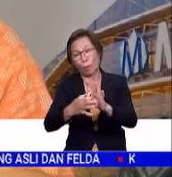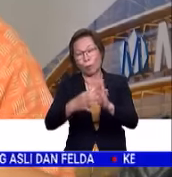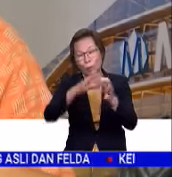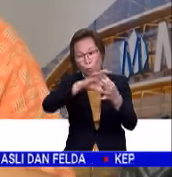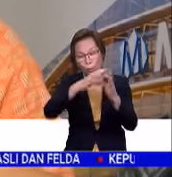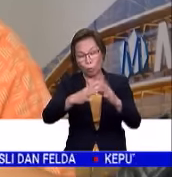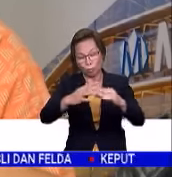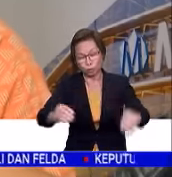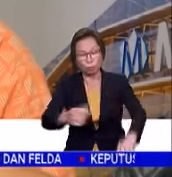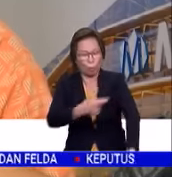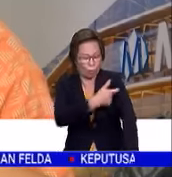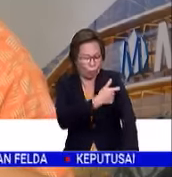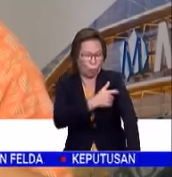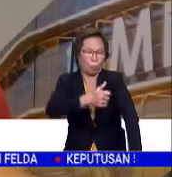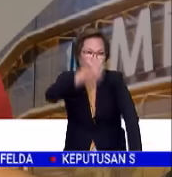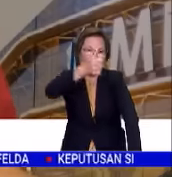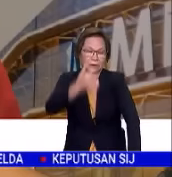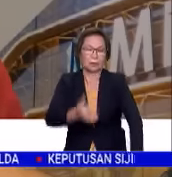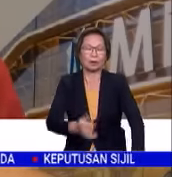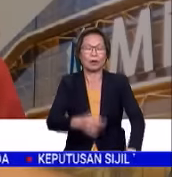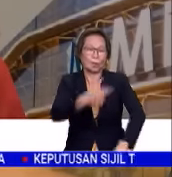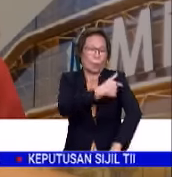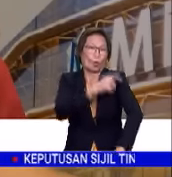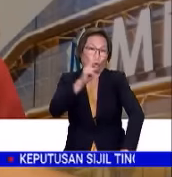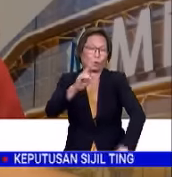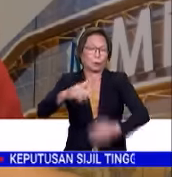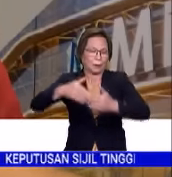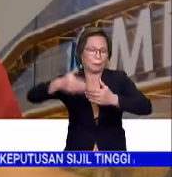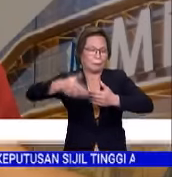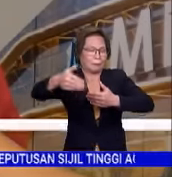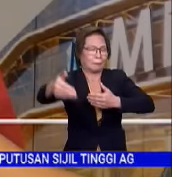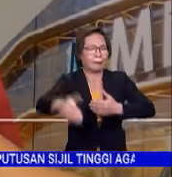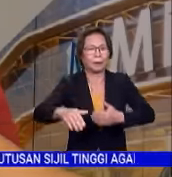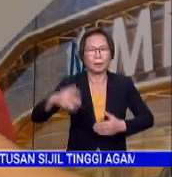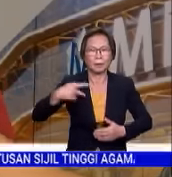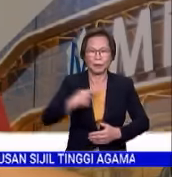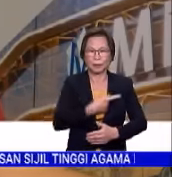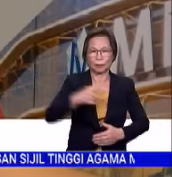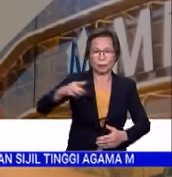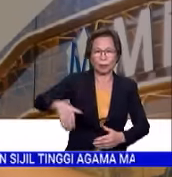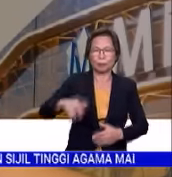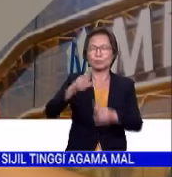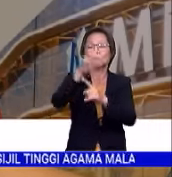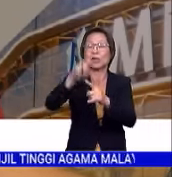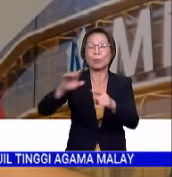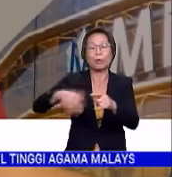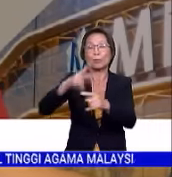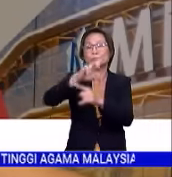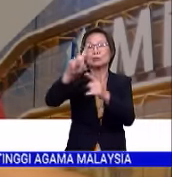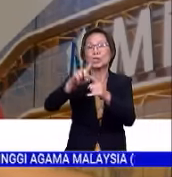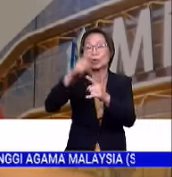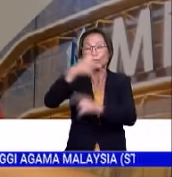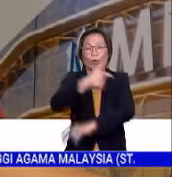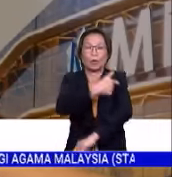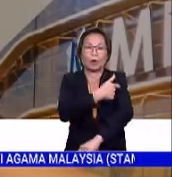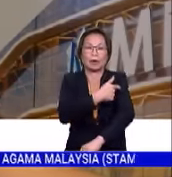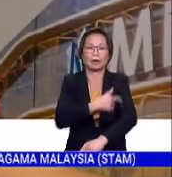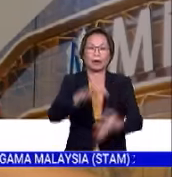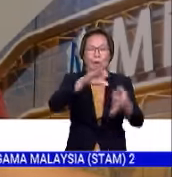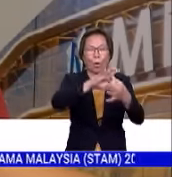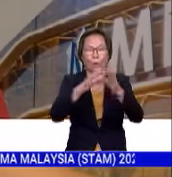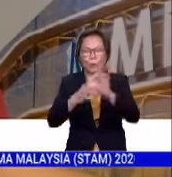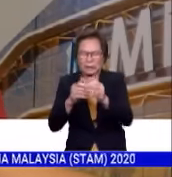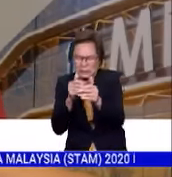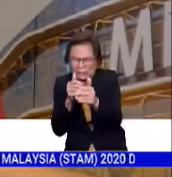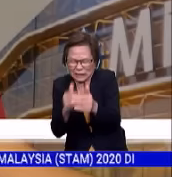akan menyusul kemudianlah. Sebelum ni macam kita belum dapat date lagi untuk vaksin and Olimpik pun dah nak